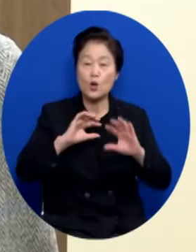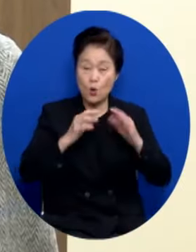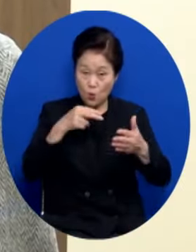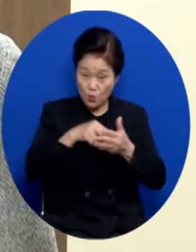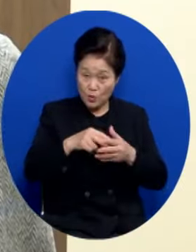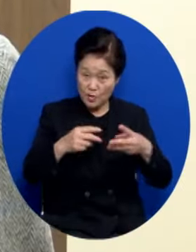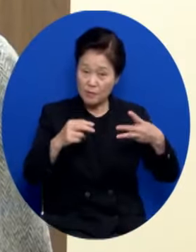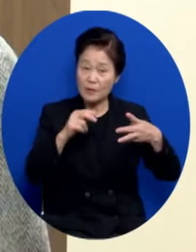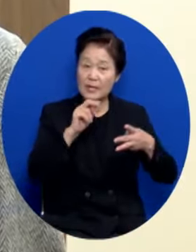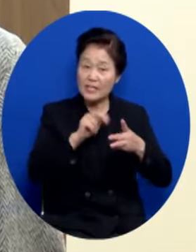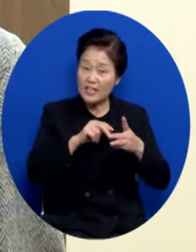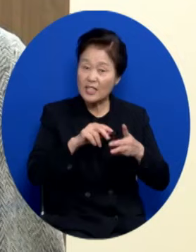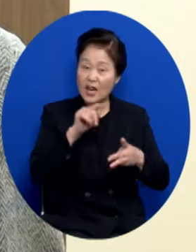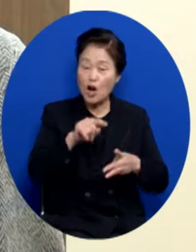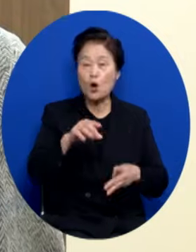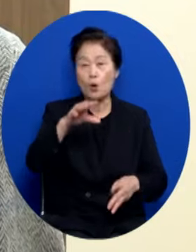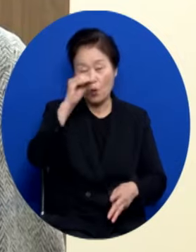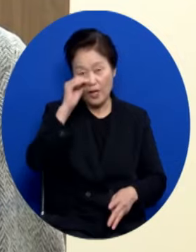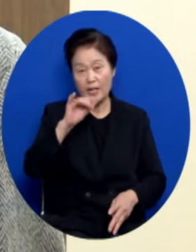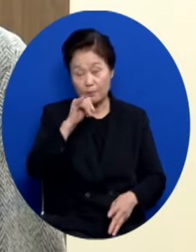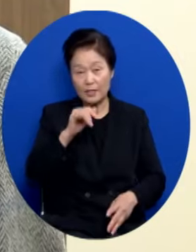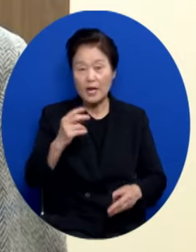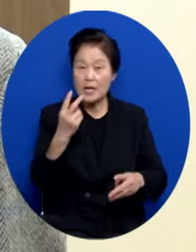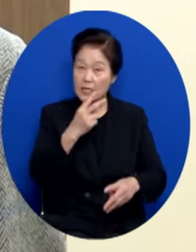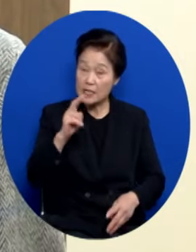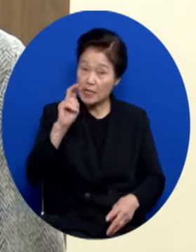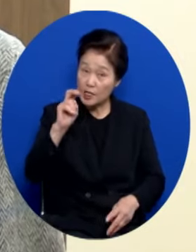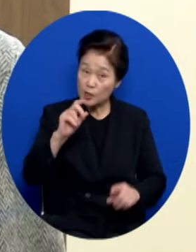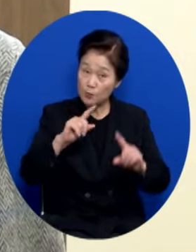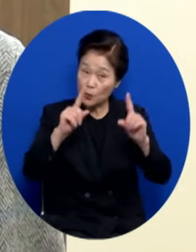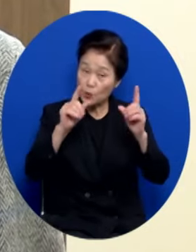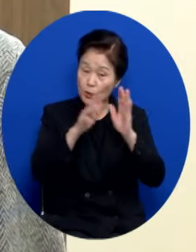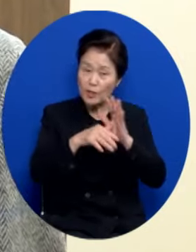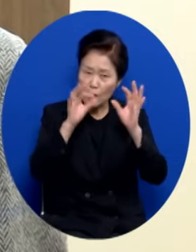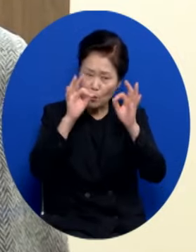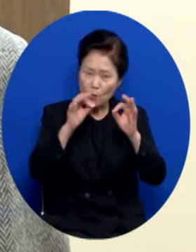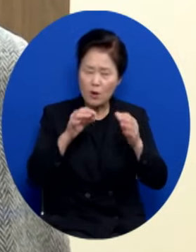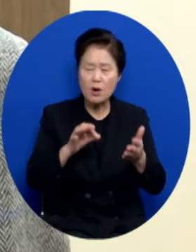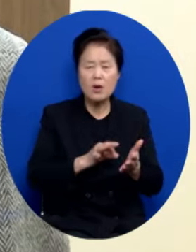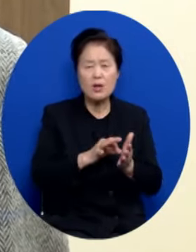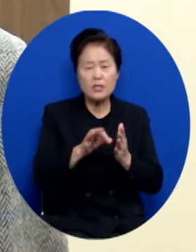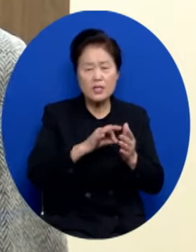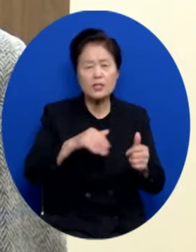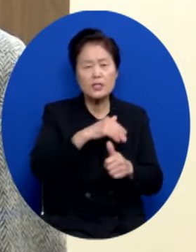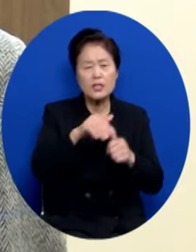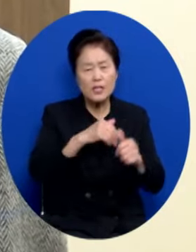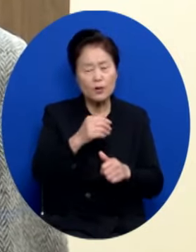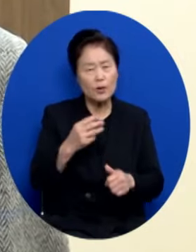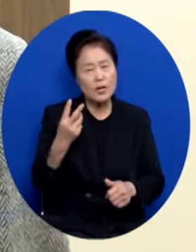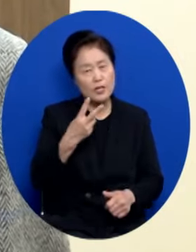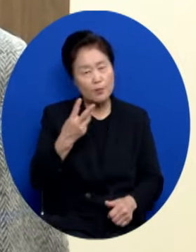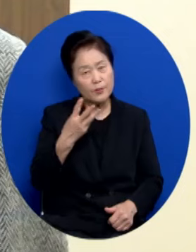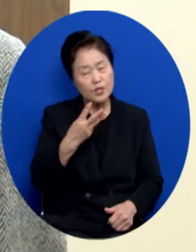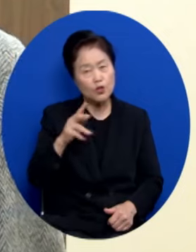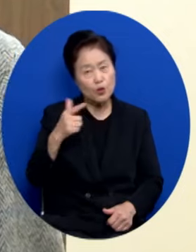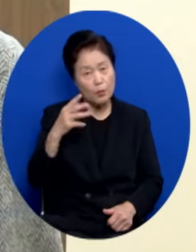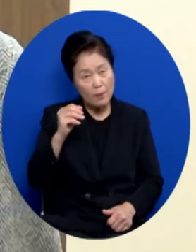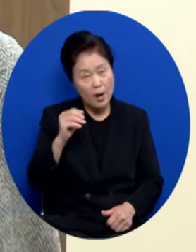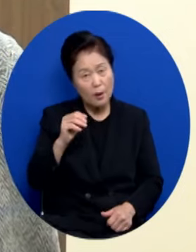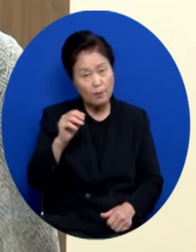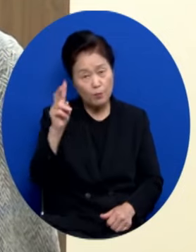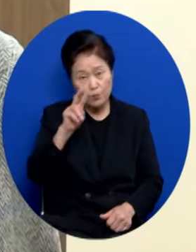시청각장애인 모델입니다. 2020년을 대비해서 보면 재정적인 상황이 3,600만 불 됩니다.